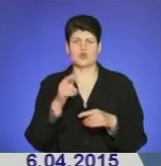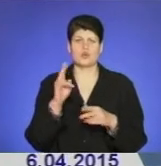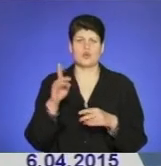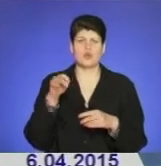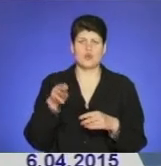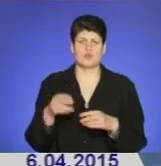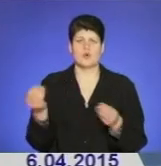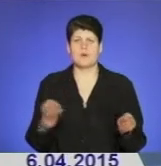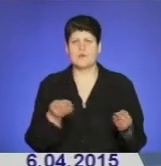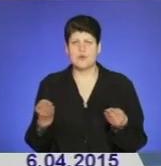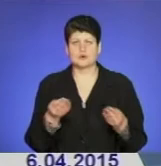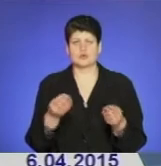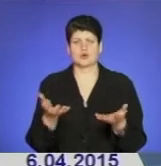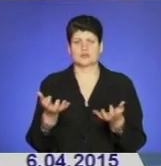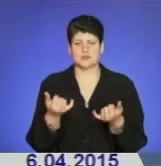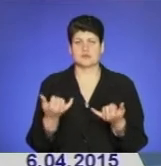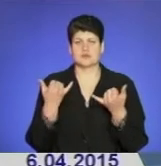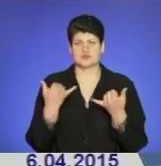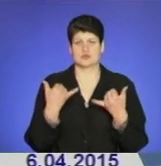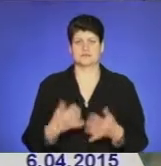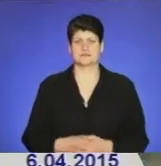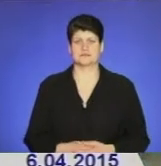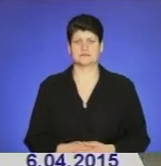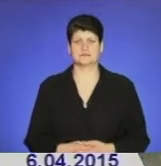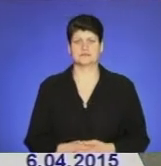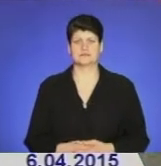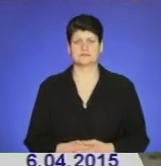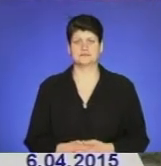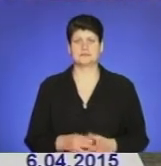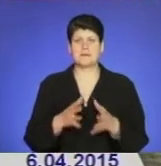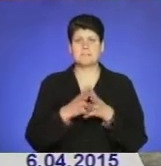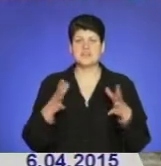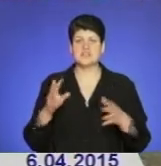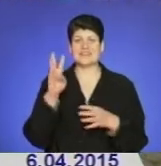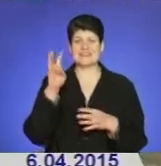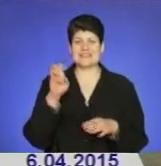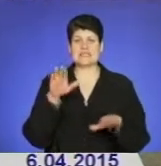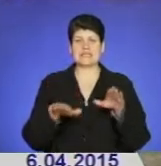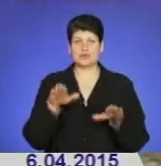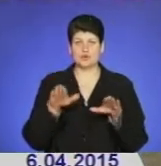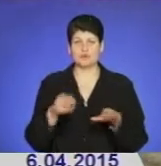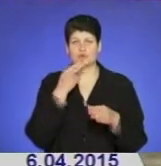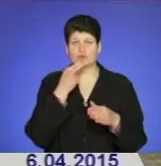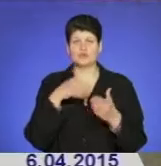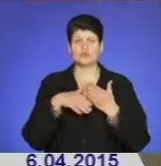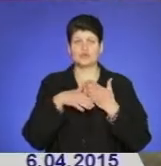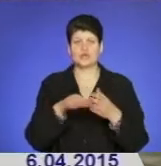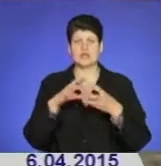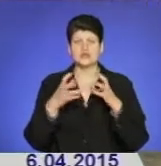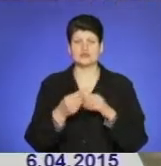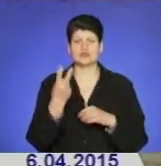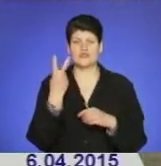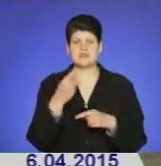отримали навчальні центри Збройних сил України та Нацгвардії. Більше як 300 тонн продовольчої допомоги на суму